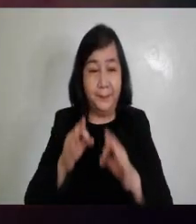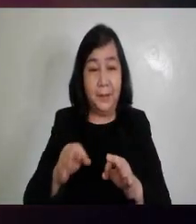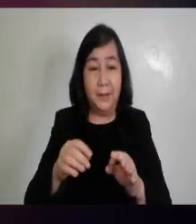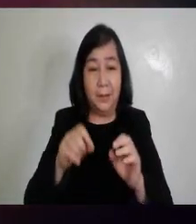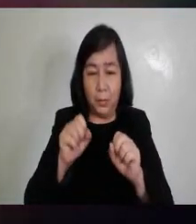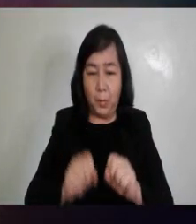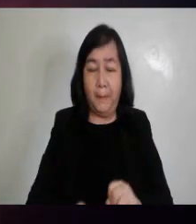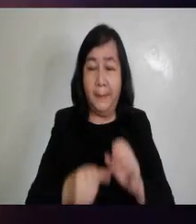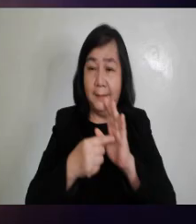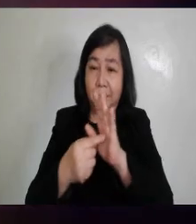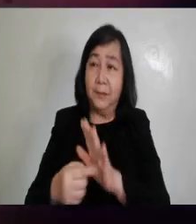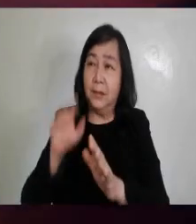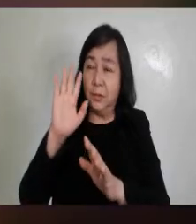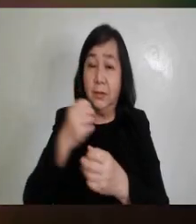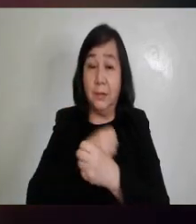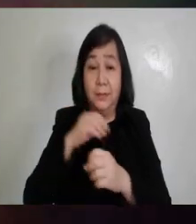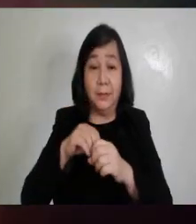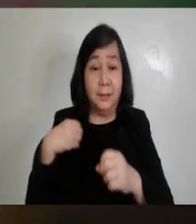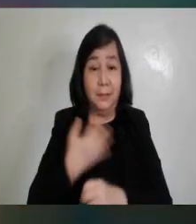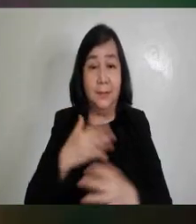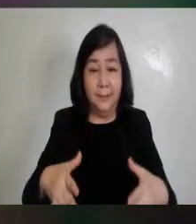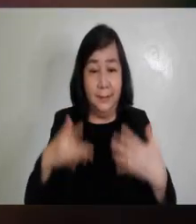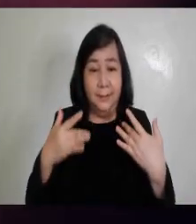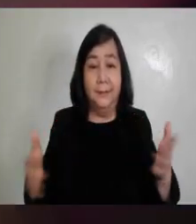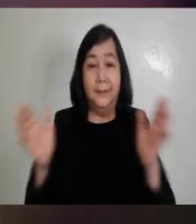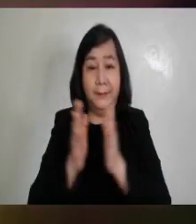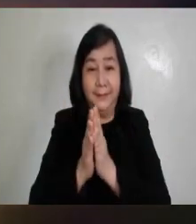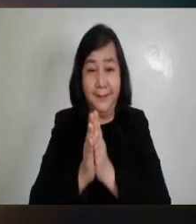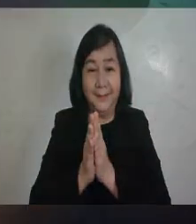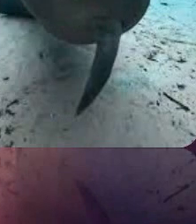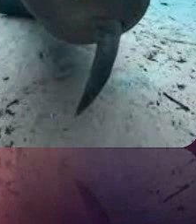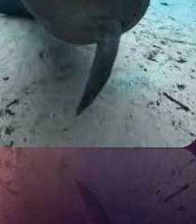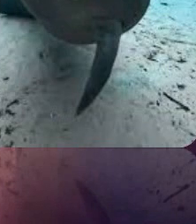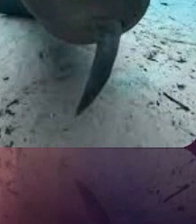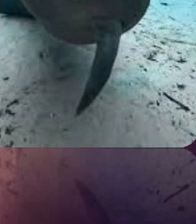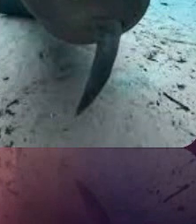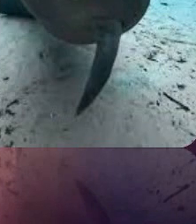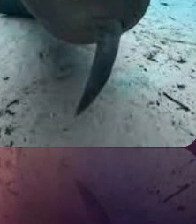maipakita namin ang iyong pag-ibig sa aming buhay. Amen.